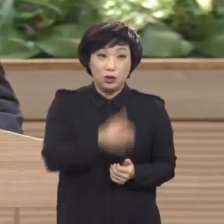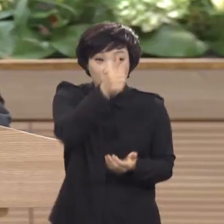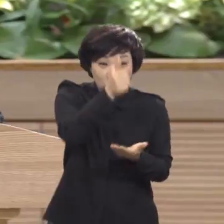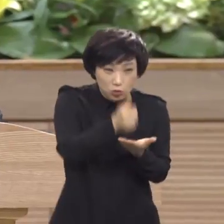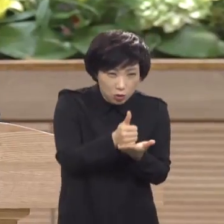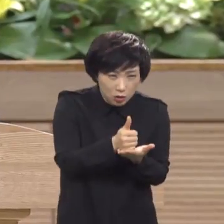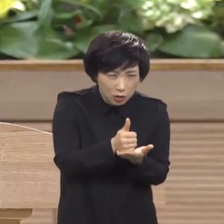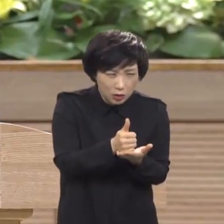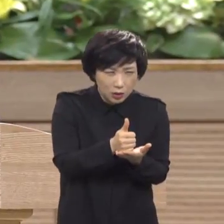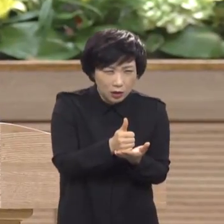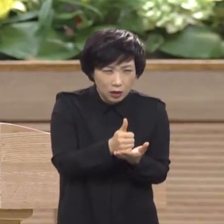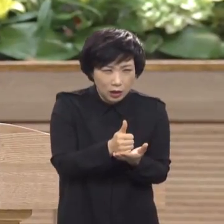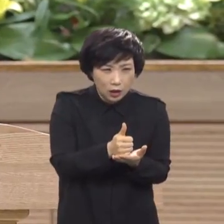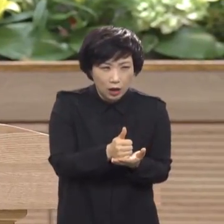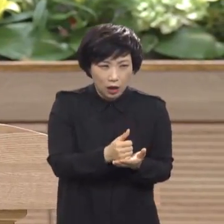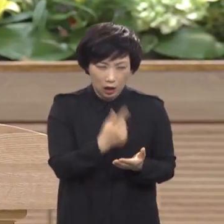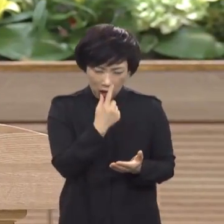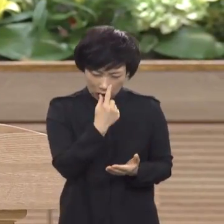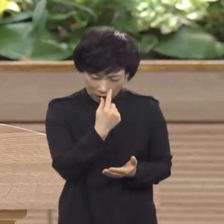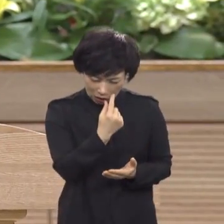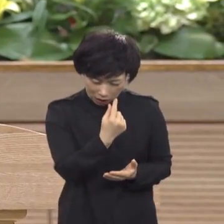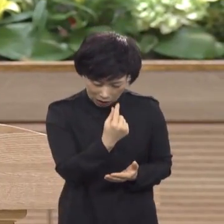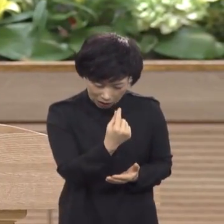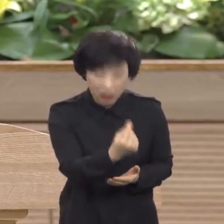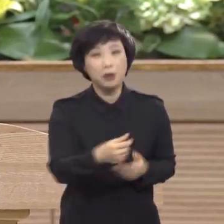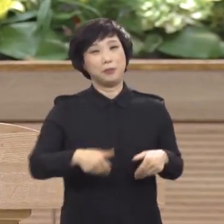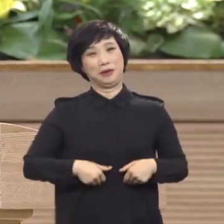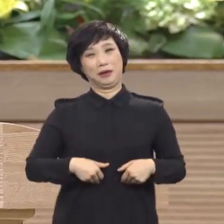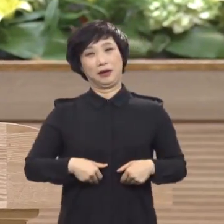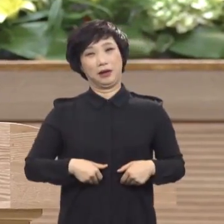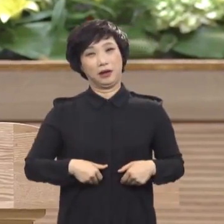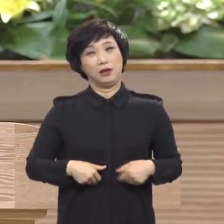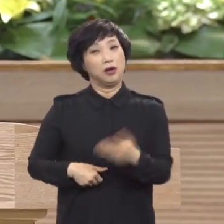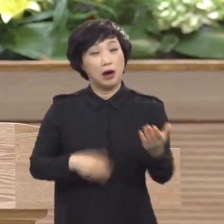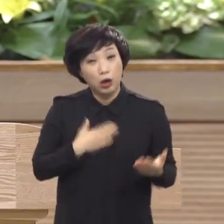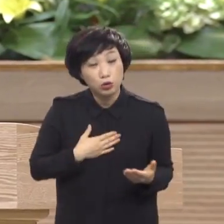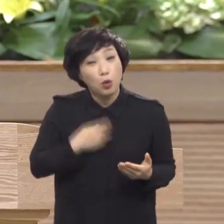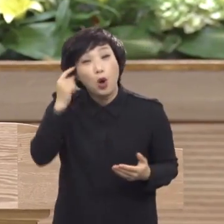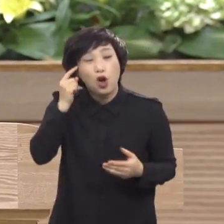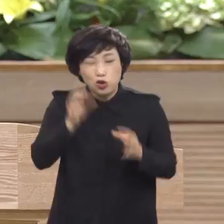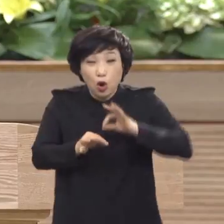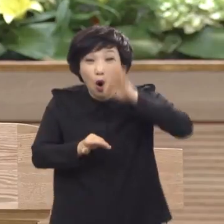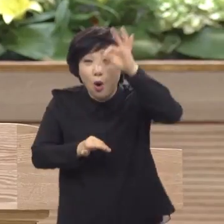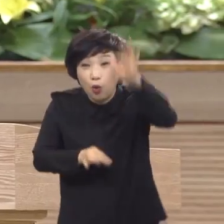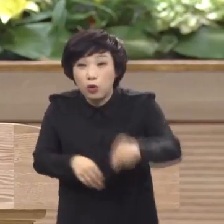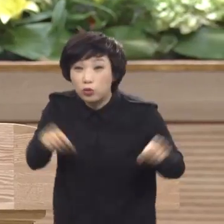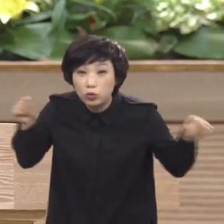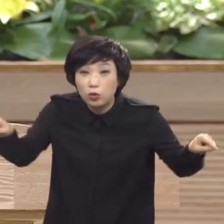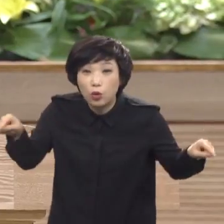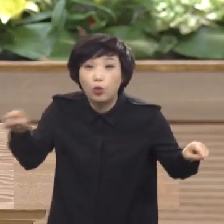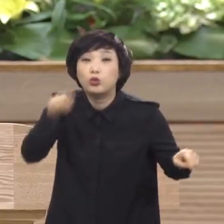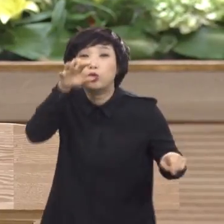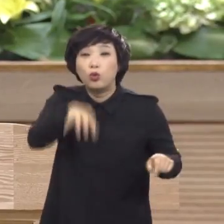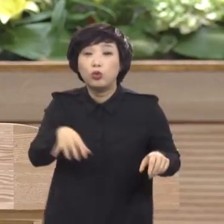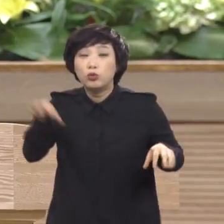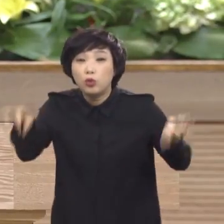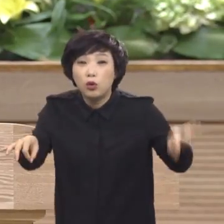대해서 민감해야 되는데 이건 영원한 문제예요. 영원한